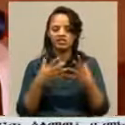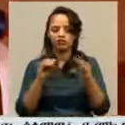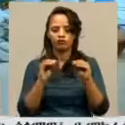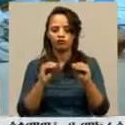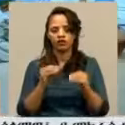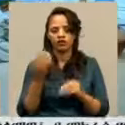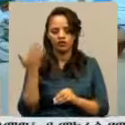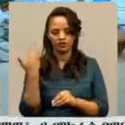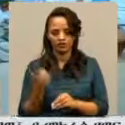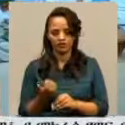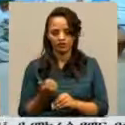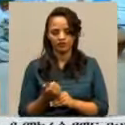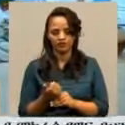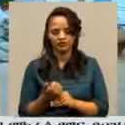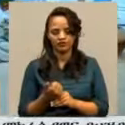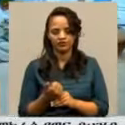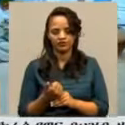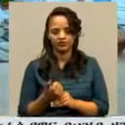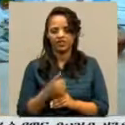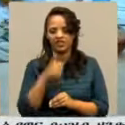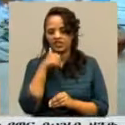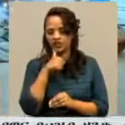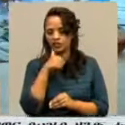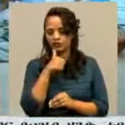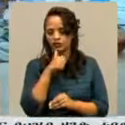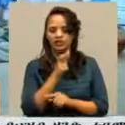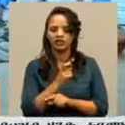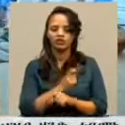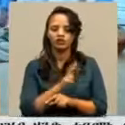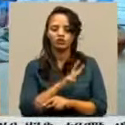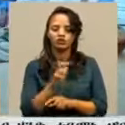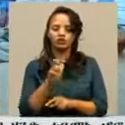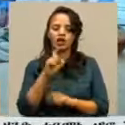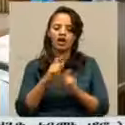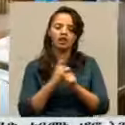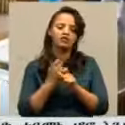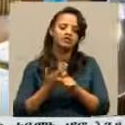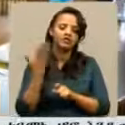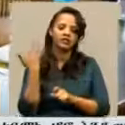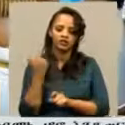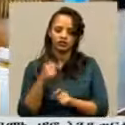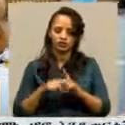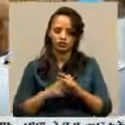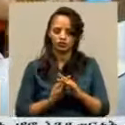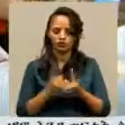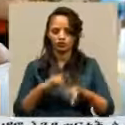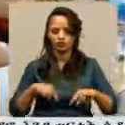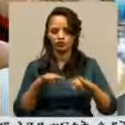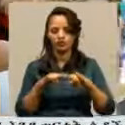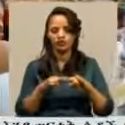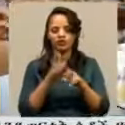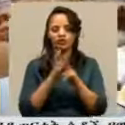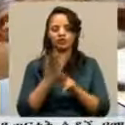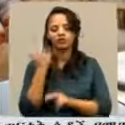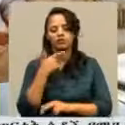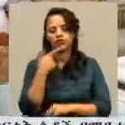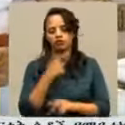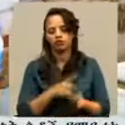ሂደትም ይስተዋላል። አንትሮሽት ወይም የሴቶች ቀን ከ300 ዓመታት በፊት ጀምሮ በዞኑ ይከበር ነበር ያሉት